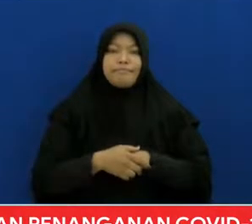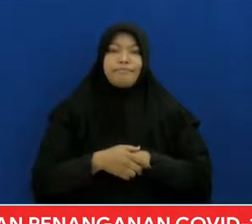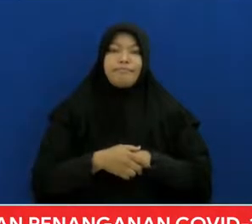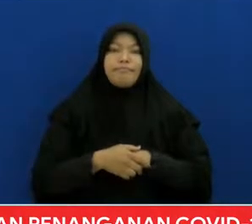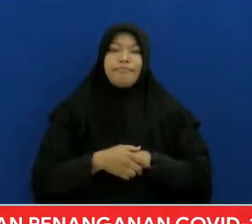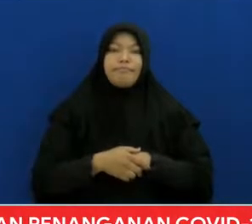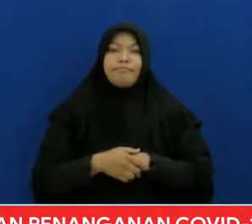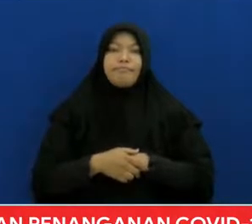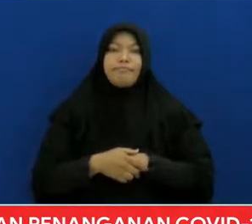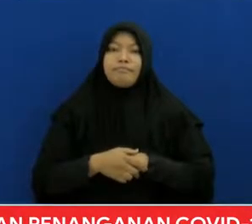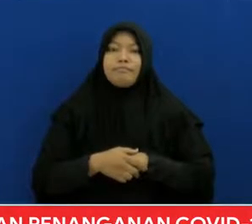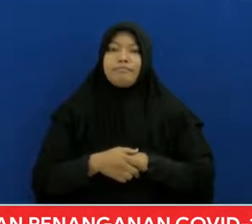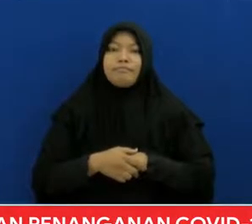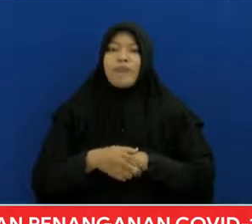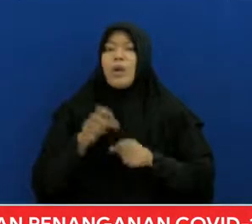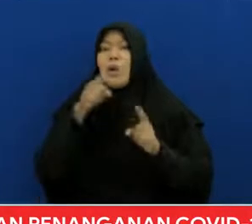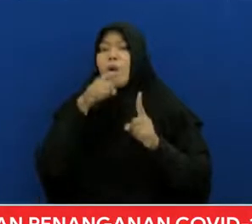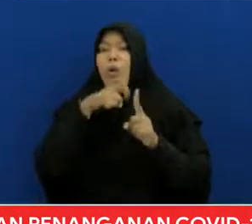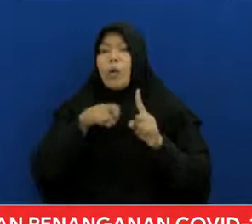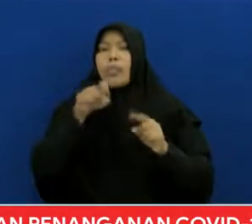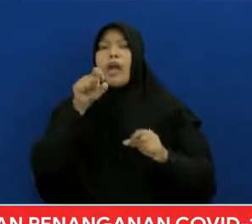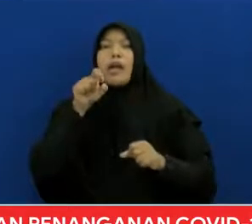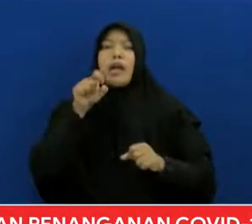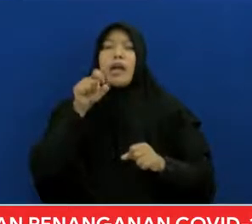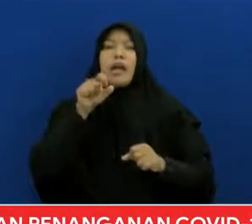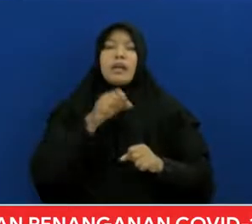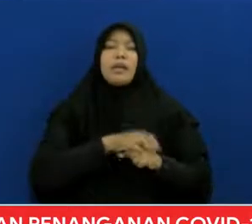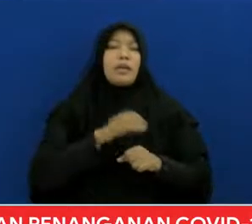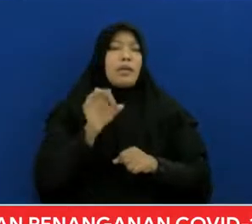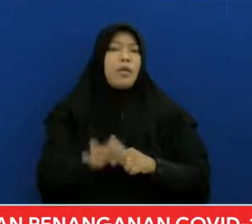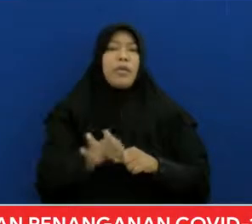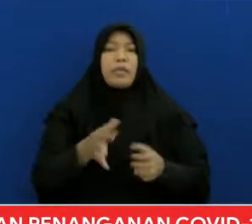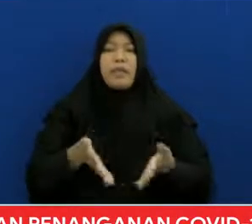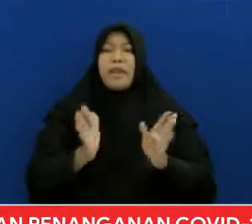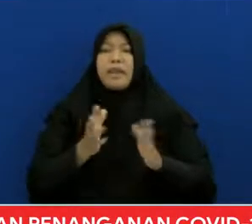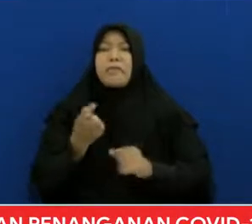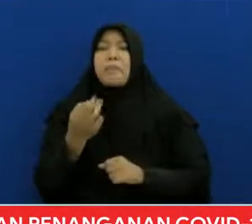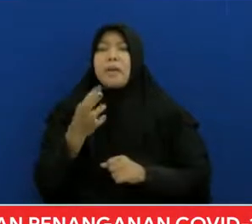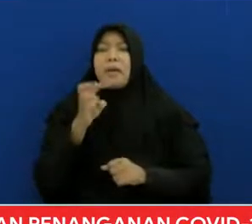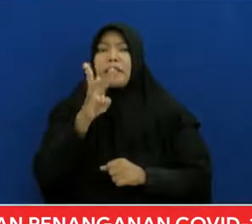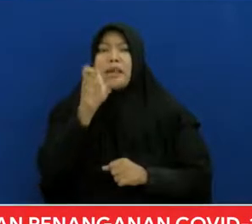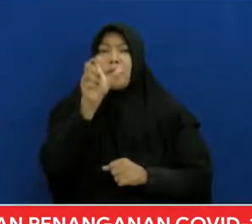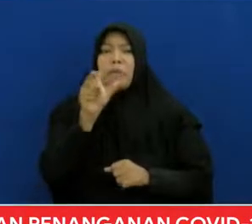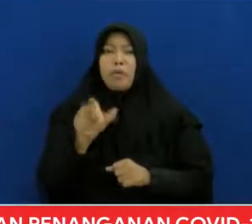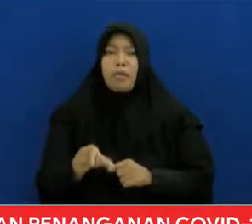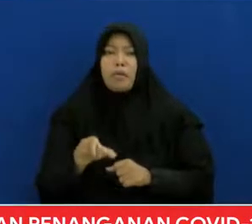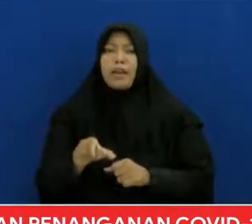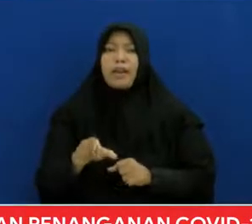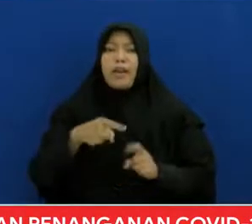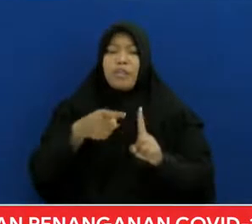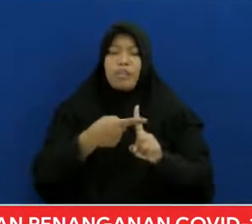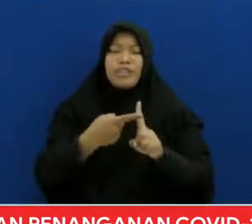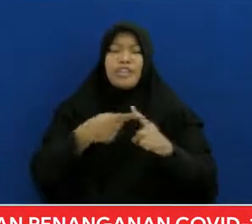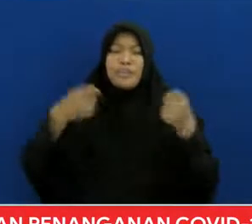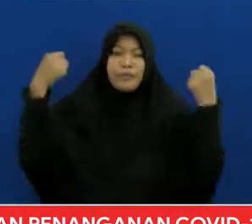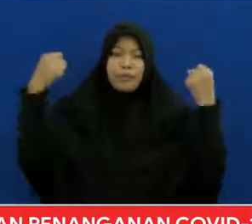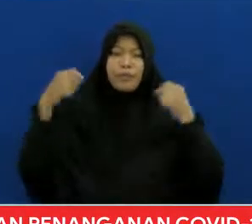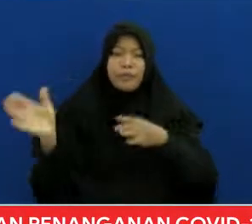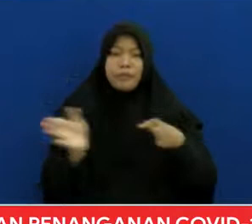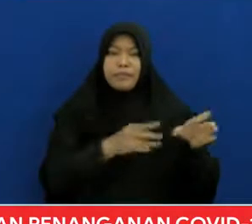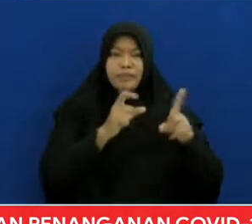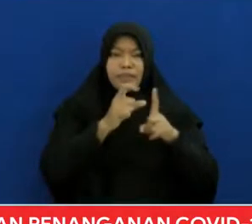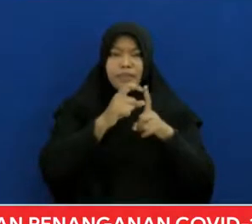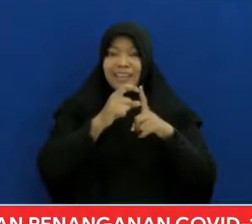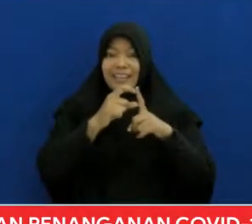terbanyak di Kota Medan sebanyak 30 orang, kemudian di Deli Serdang sebanyak 3